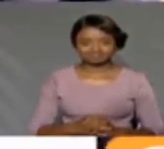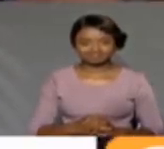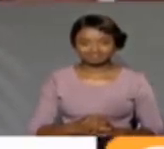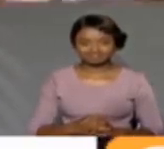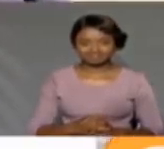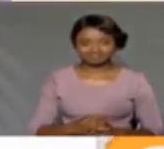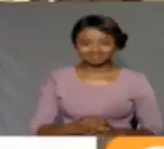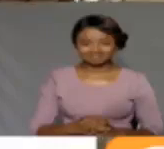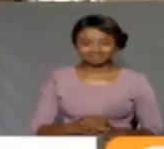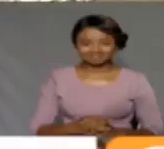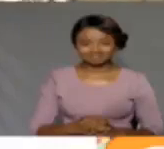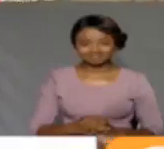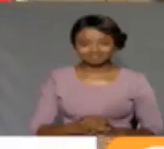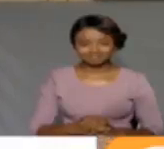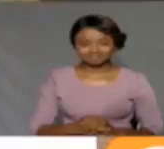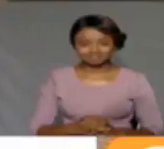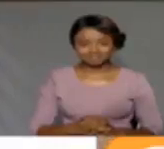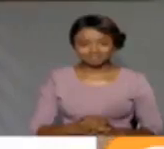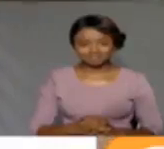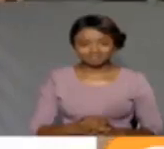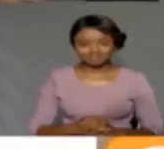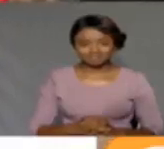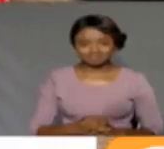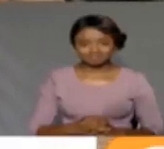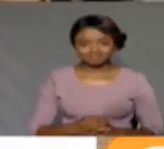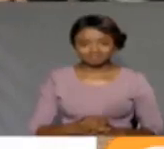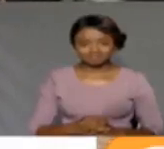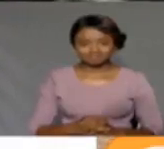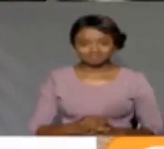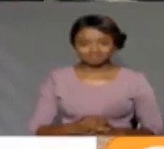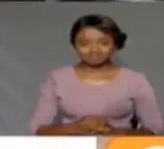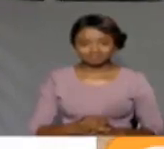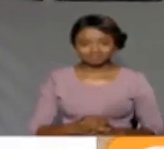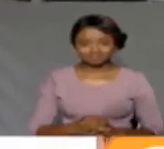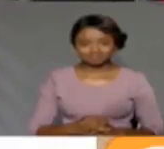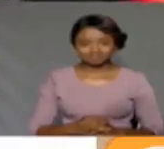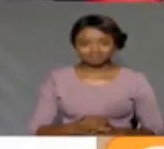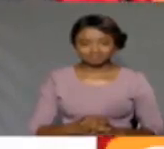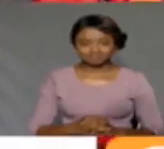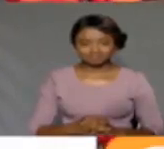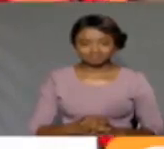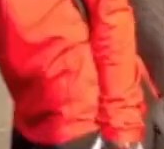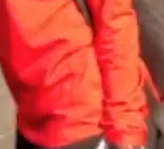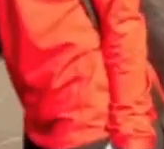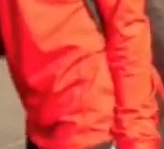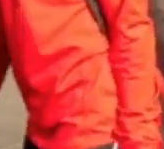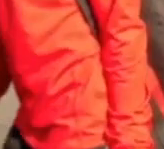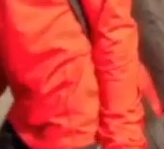Yeah.